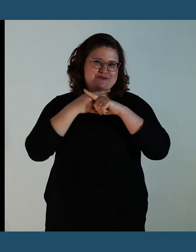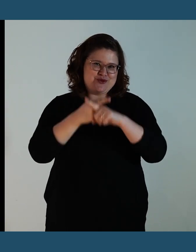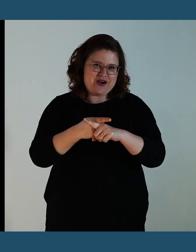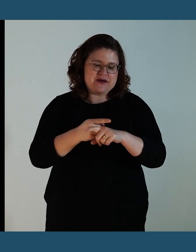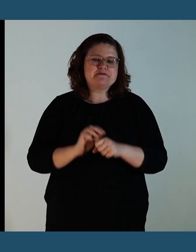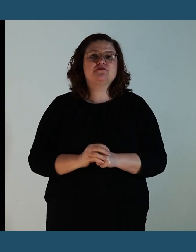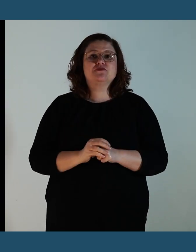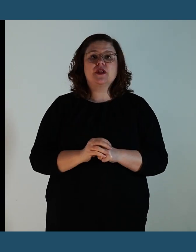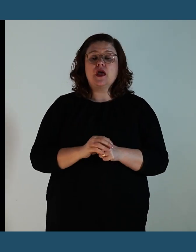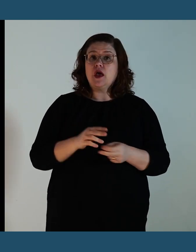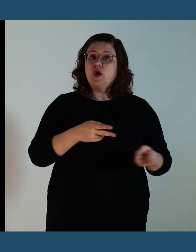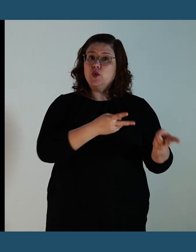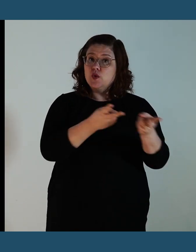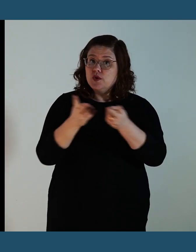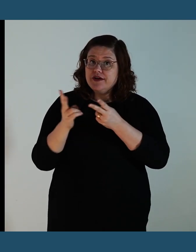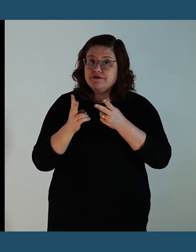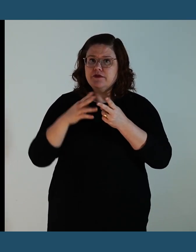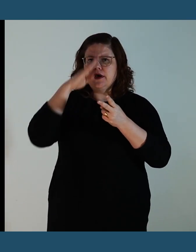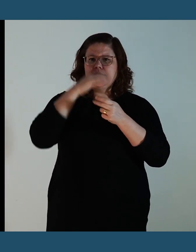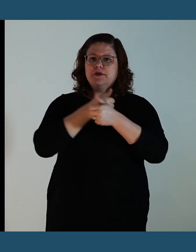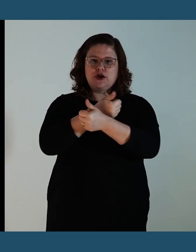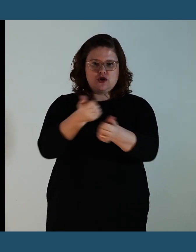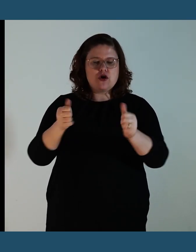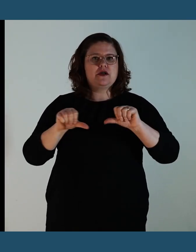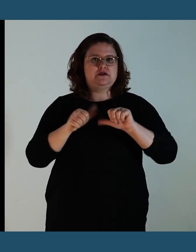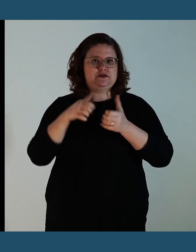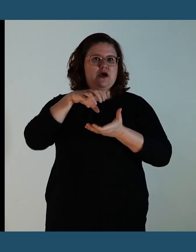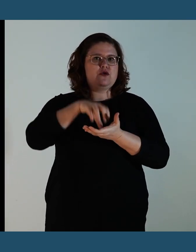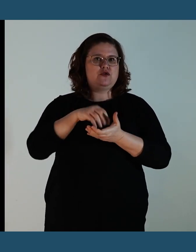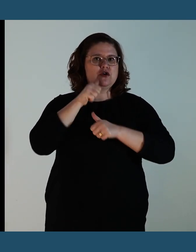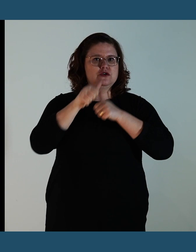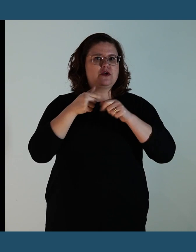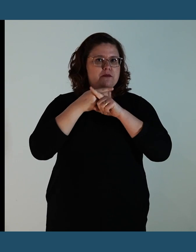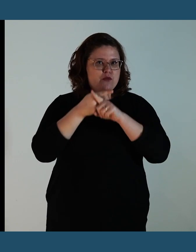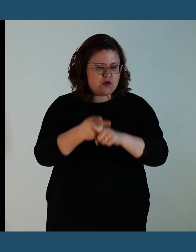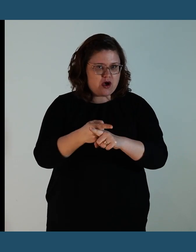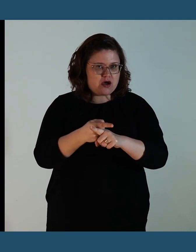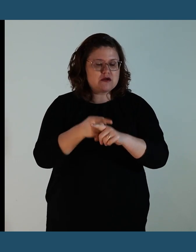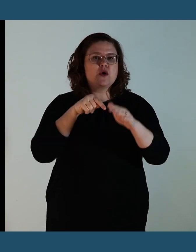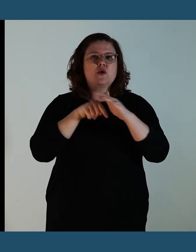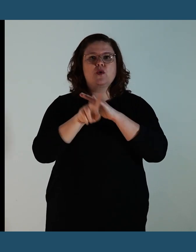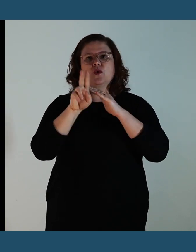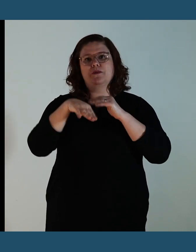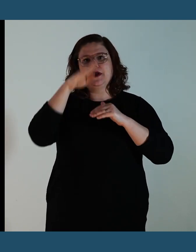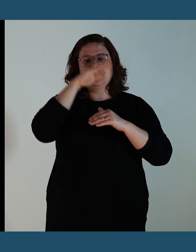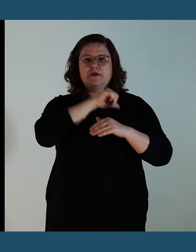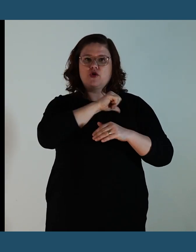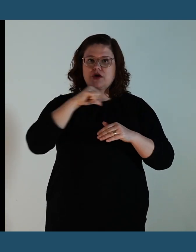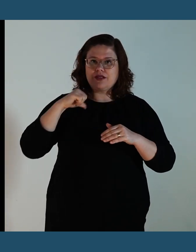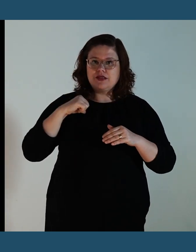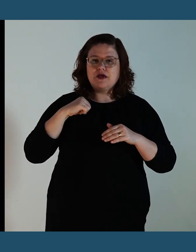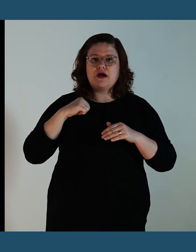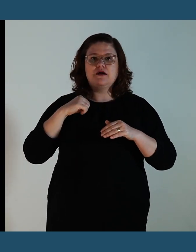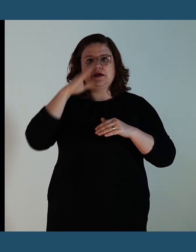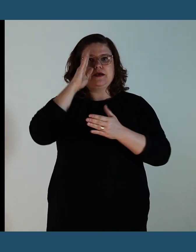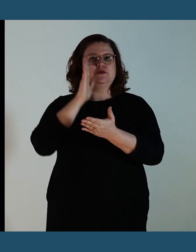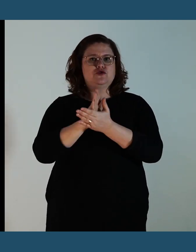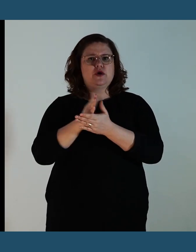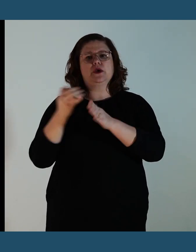Yhdenvertaisuus ja jokaisen ihmisen osallisuus yhteiskunnassa ovat demokratian ja perusoikeuksien toteutumisen